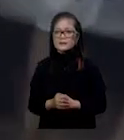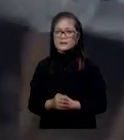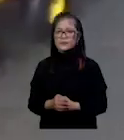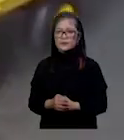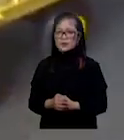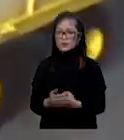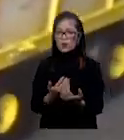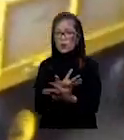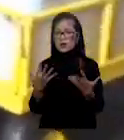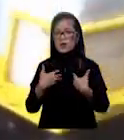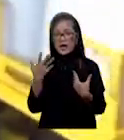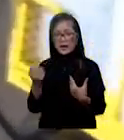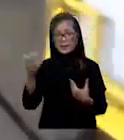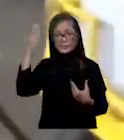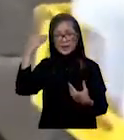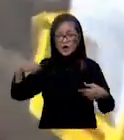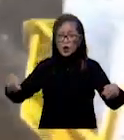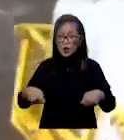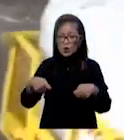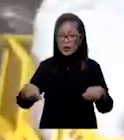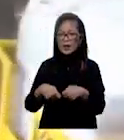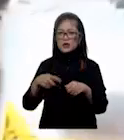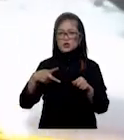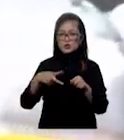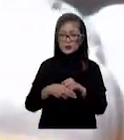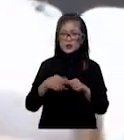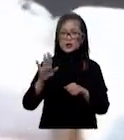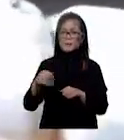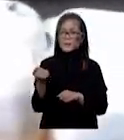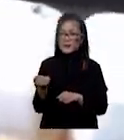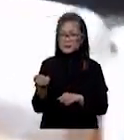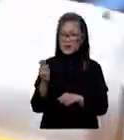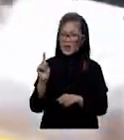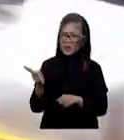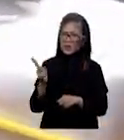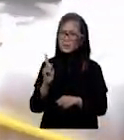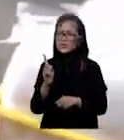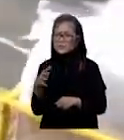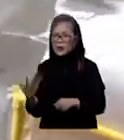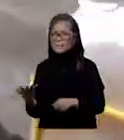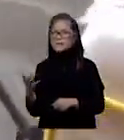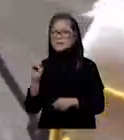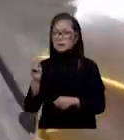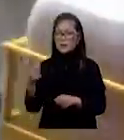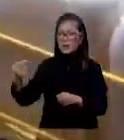Warga berharap minyak goreng bersubsidi kembali tersedia di pasaran dengan mudah, agar harga minyak goreng bisa kembali normal.